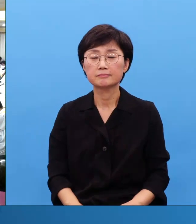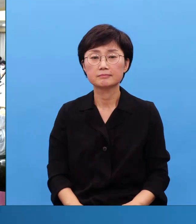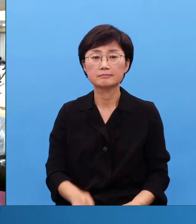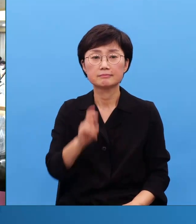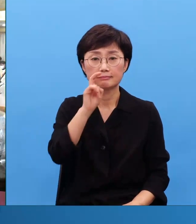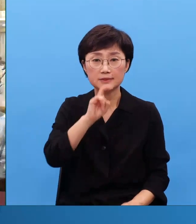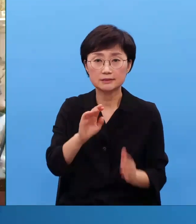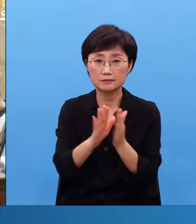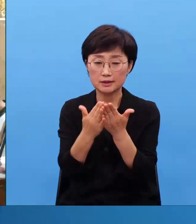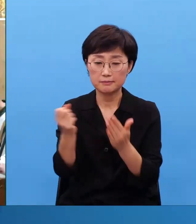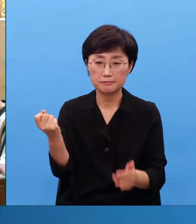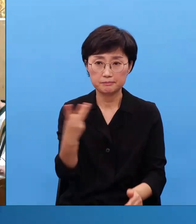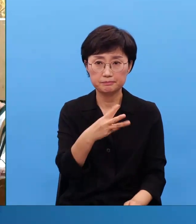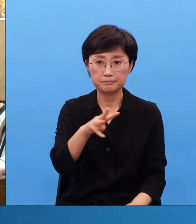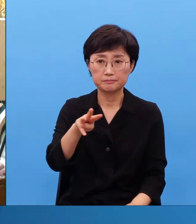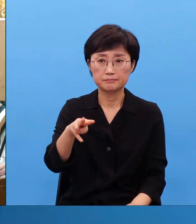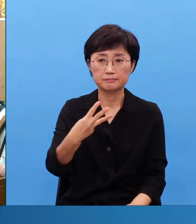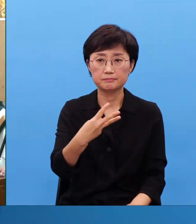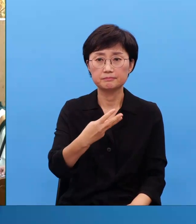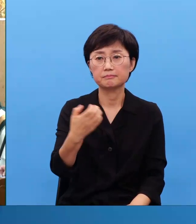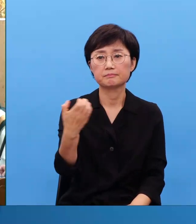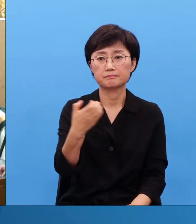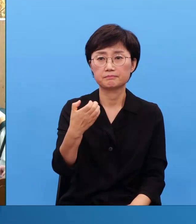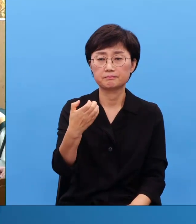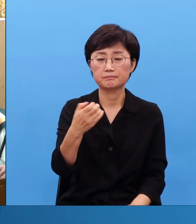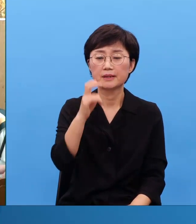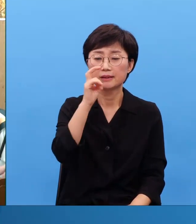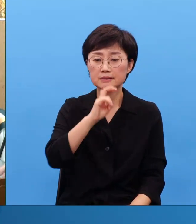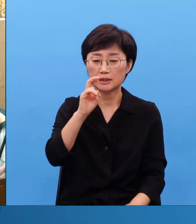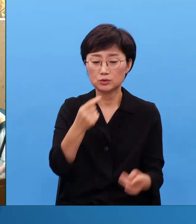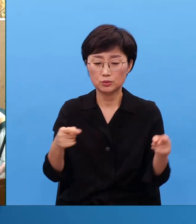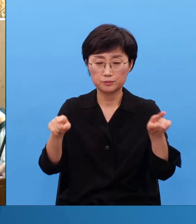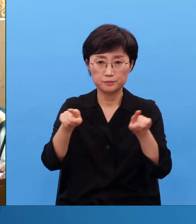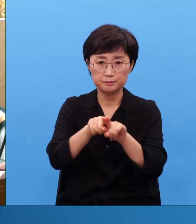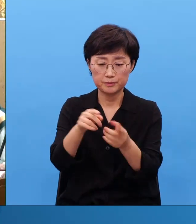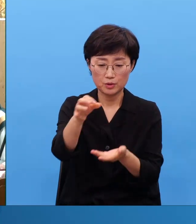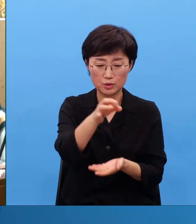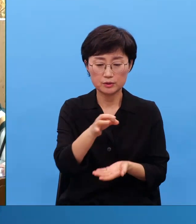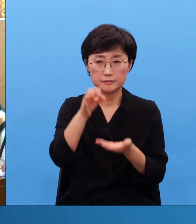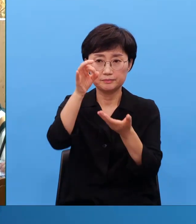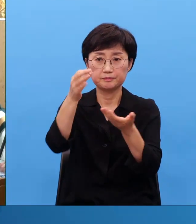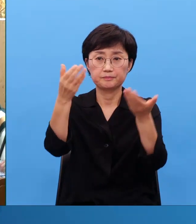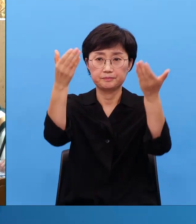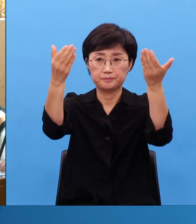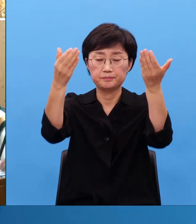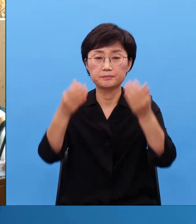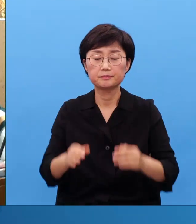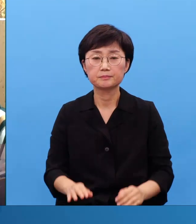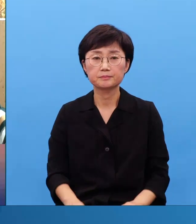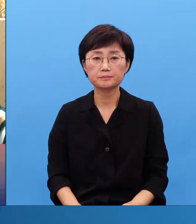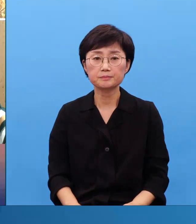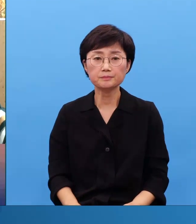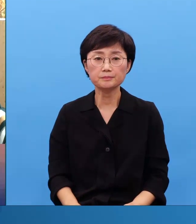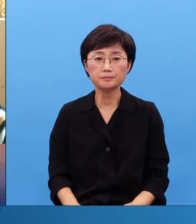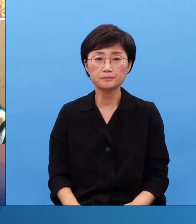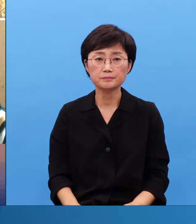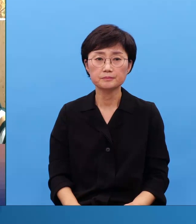찬송가 390장 찬양하시면서 준비하신 예물을 드리도록 하겠습니다. Let us sing hymn number 390 as we give our prepared offerings